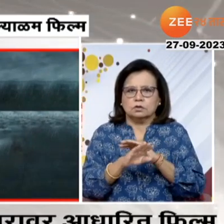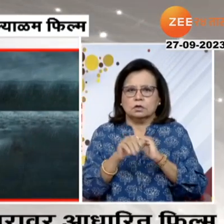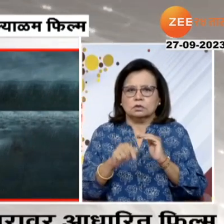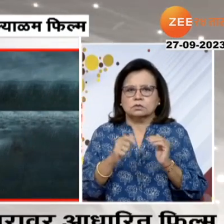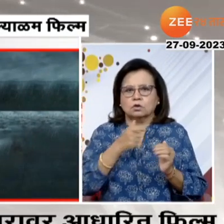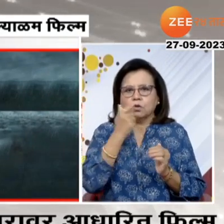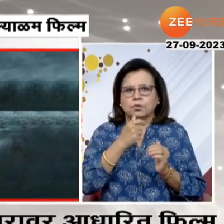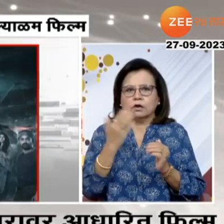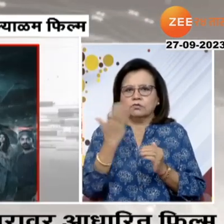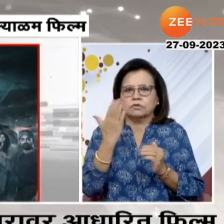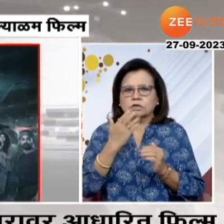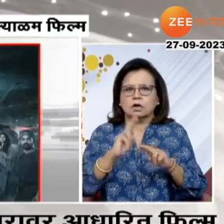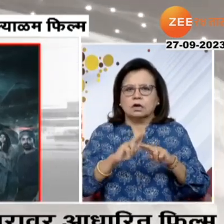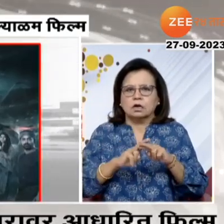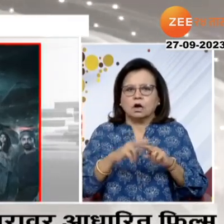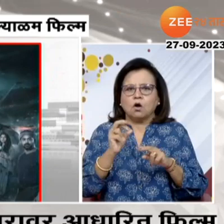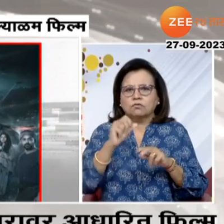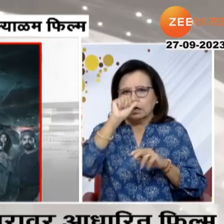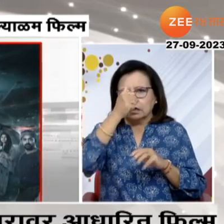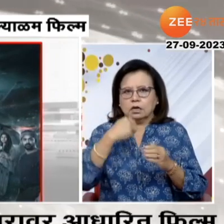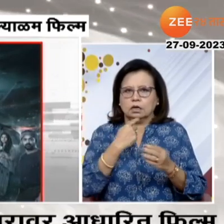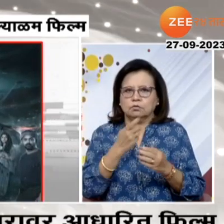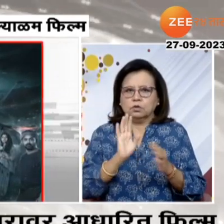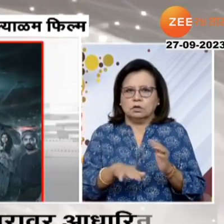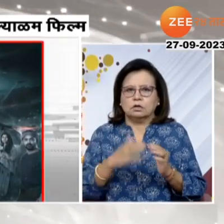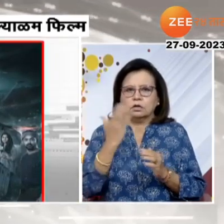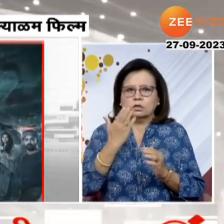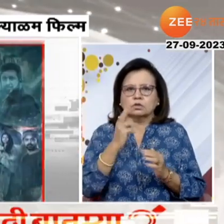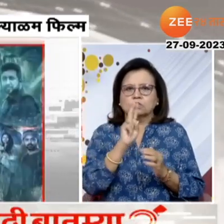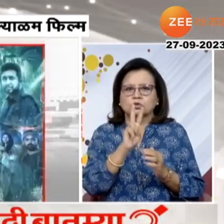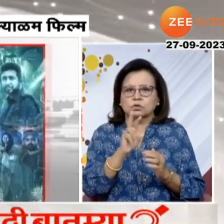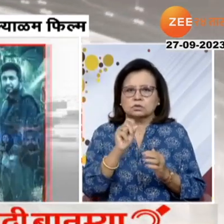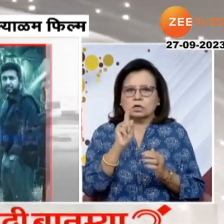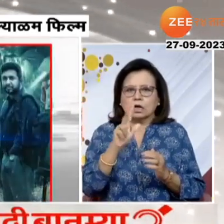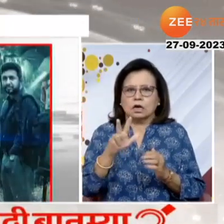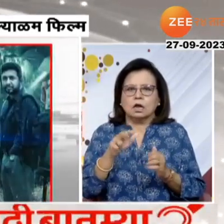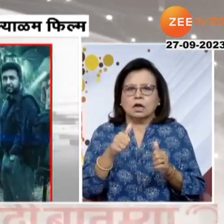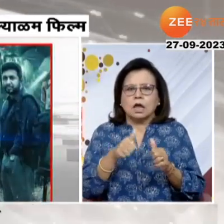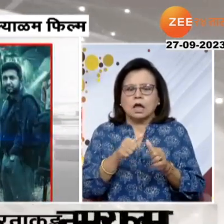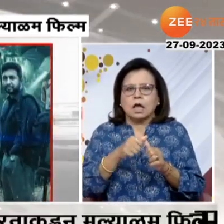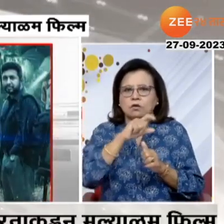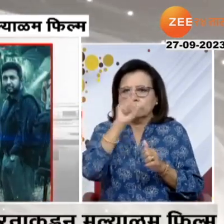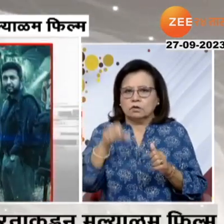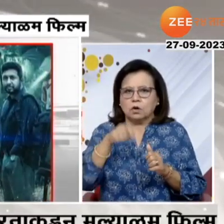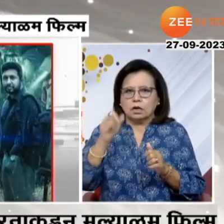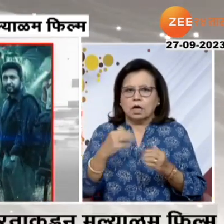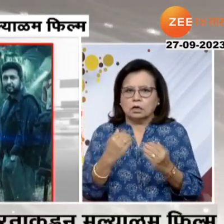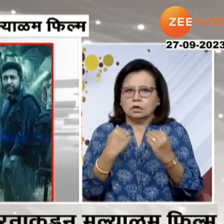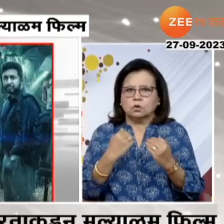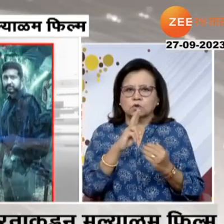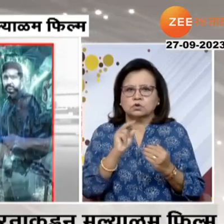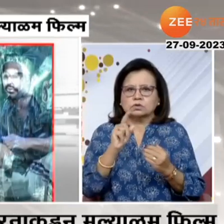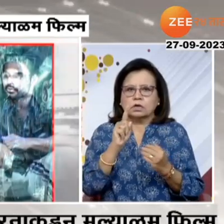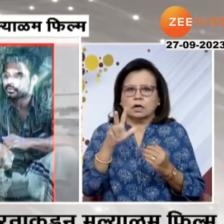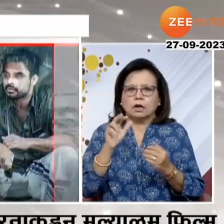केली. 2018 केरळमध्ये आलेल्या पुराशी संबंधित कथानकावर 2018 एव्हरी वन इज अ हिरो हा